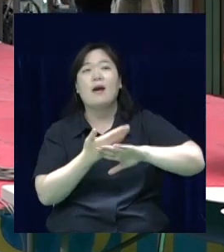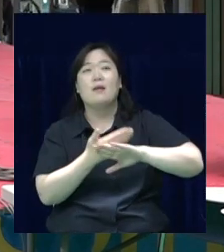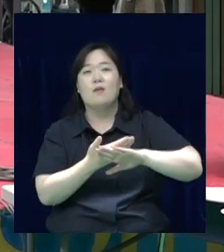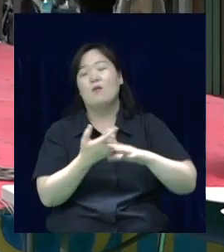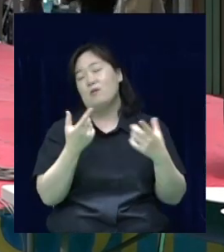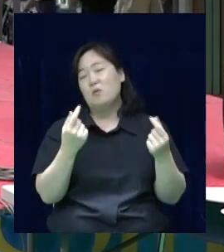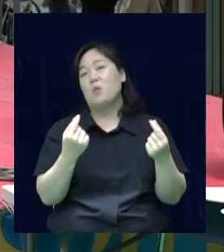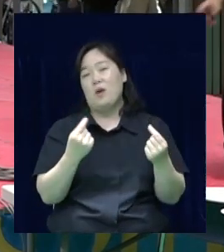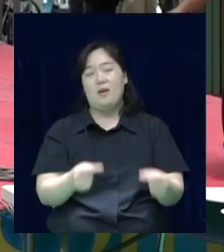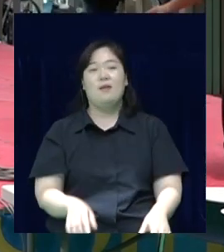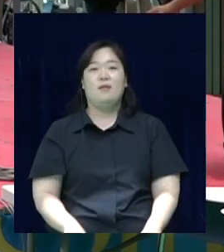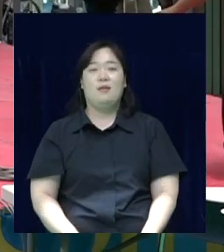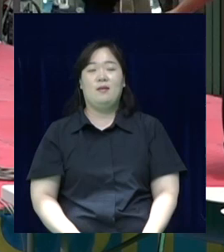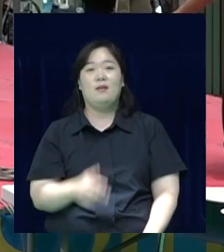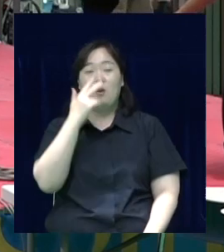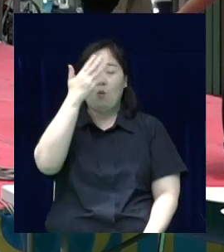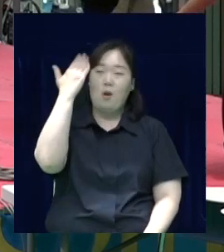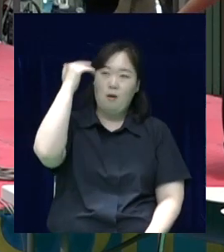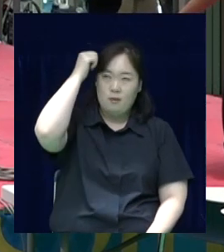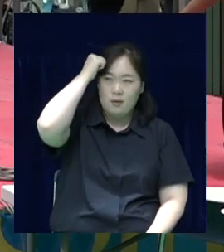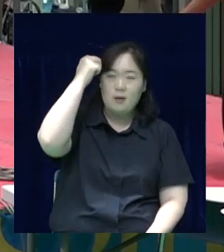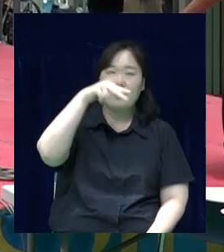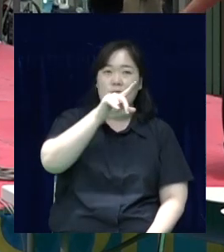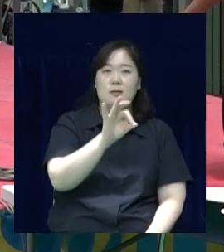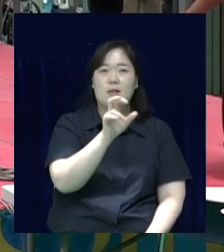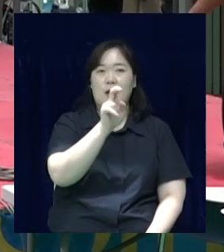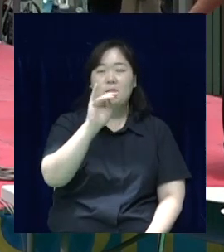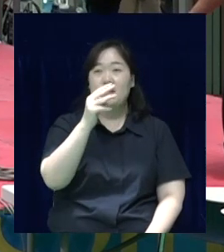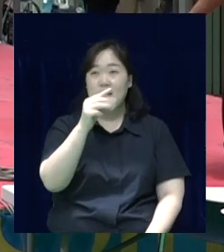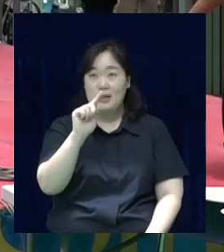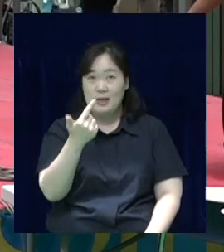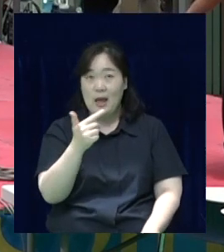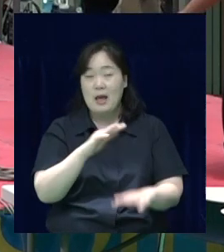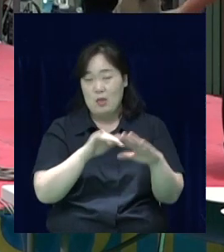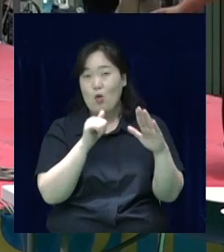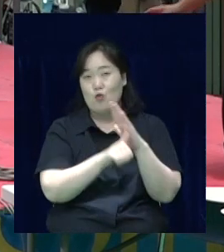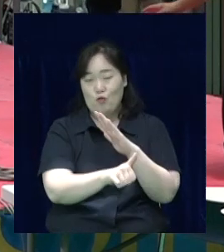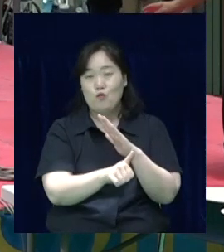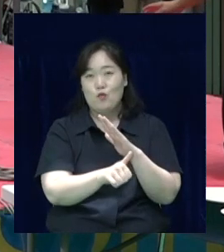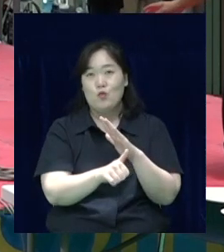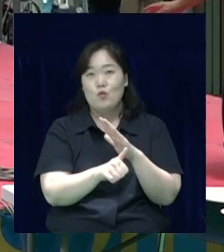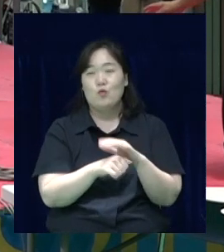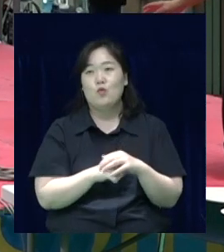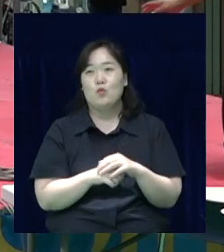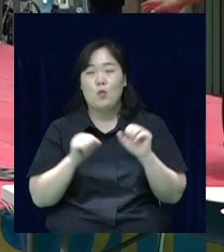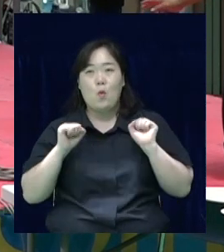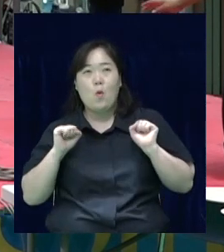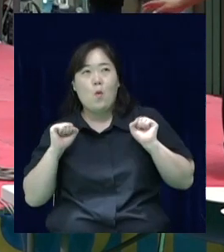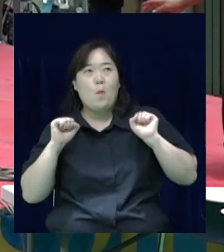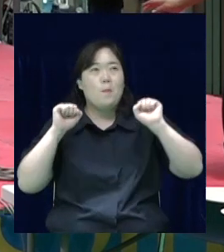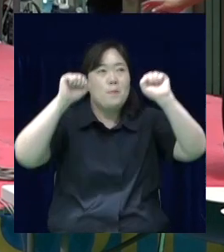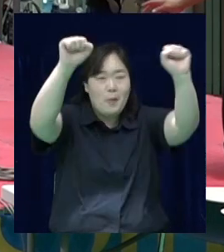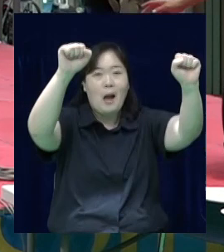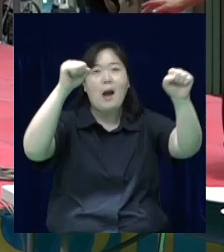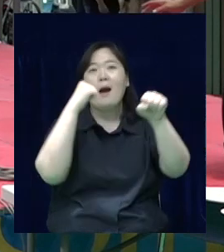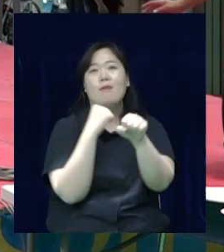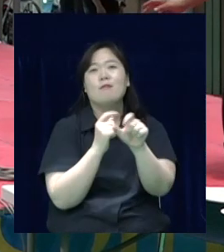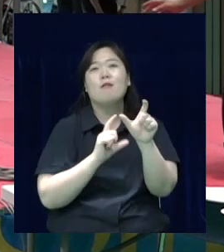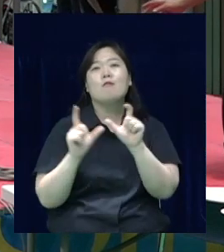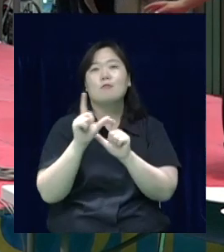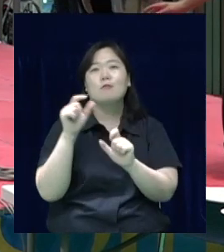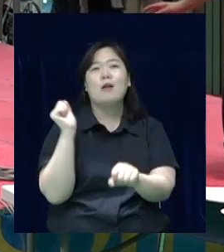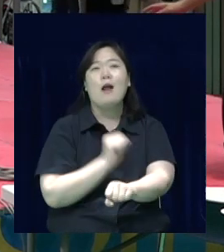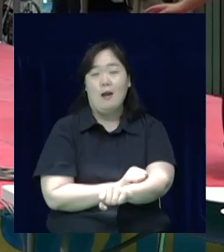뭐 그래서 저희가 뭐 과거에 뭐 기억하기로 뭐 장미란 선수가 이제 역도 예. 들 때도 이 부분에서 더 많이 들면 돼 이런 식으로 네, 응원을 했던